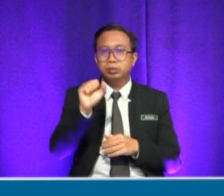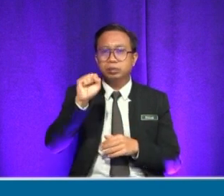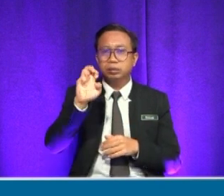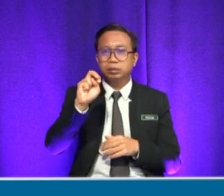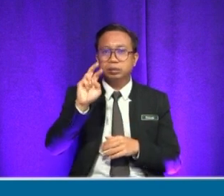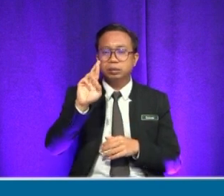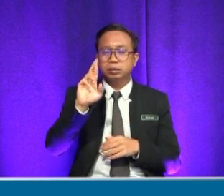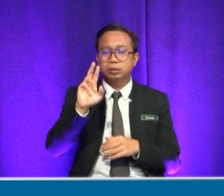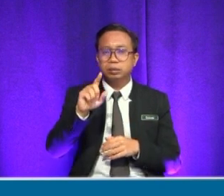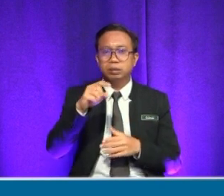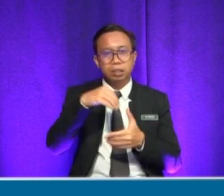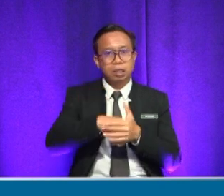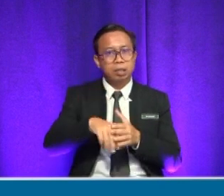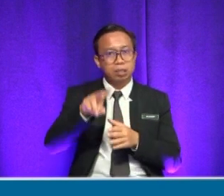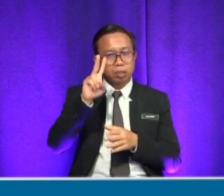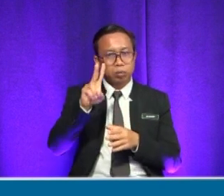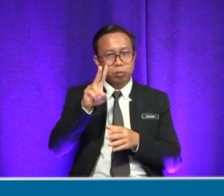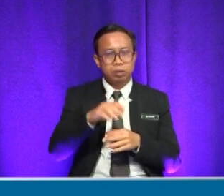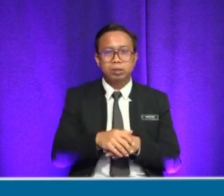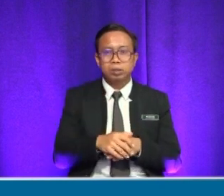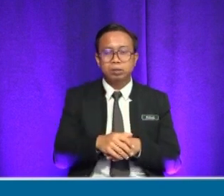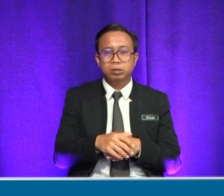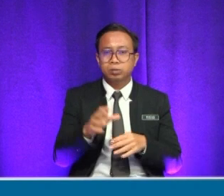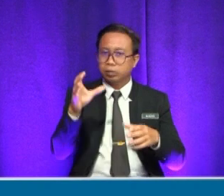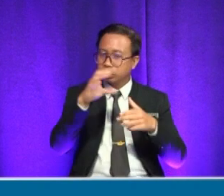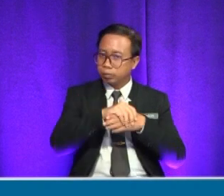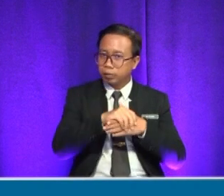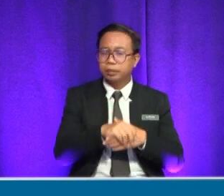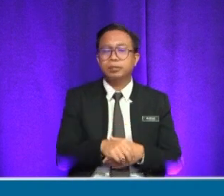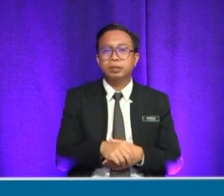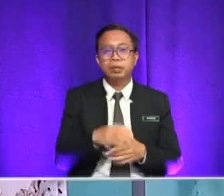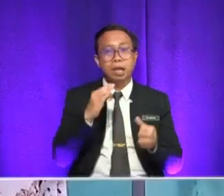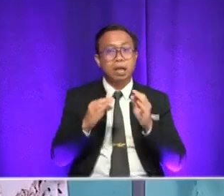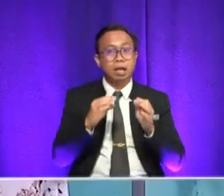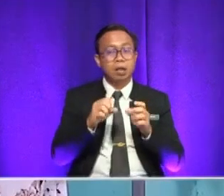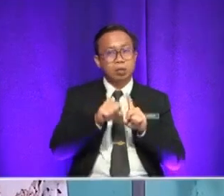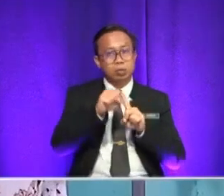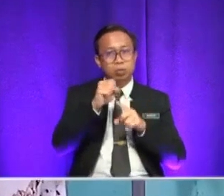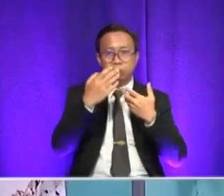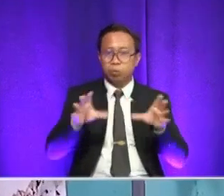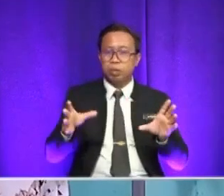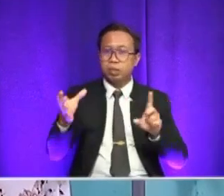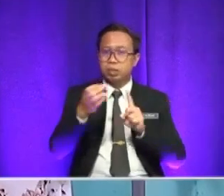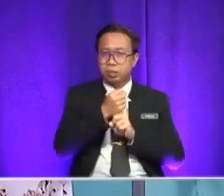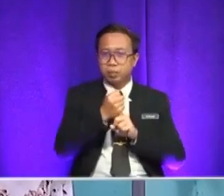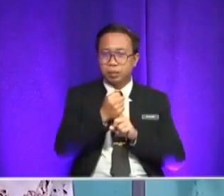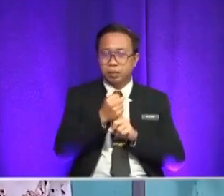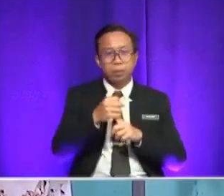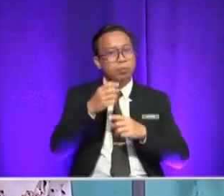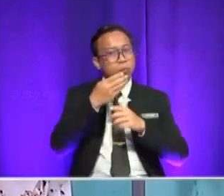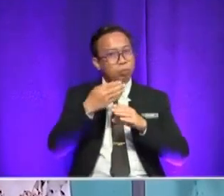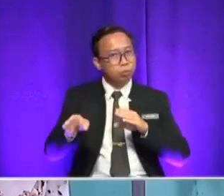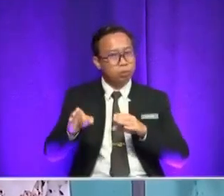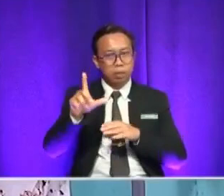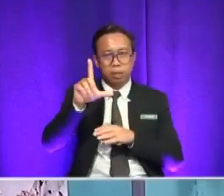haba dia mesti dalam dua keadaan. Suhu dah capai ataupun suhu belum capai. Kalau suhu dah mencapai, automatik dia akan memutuskan